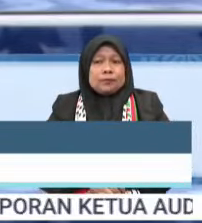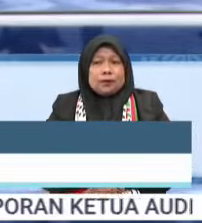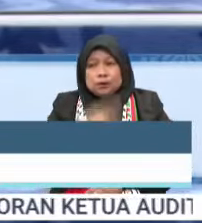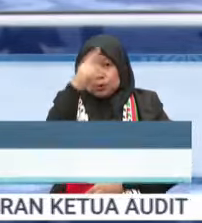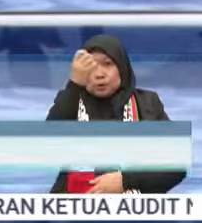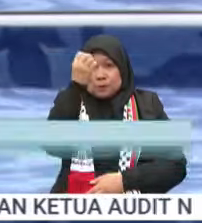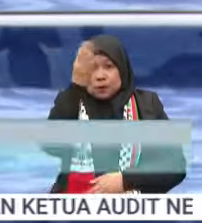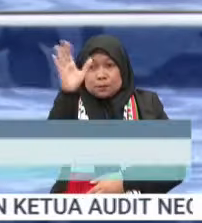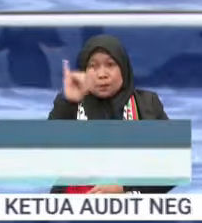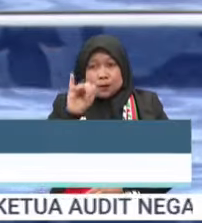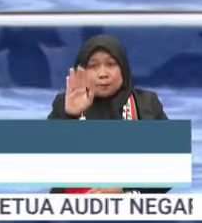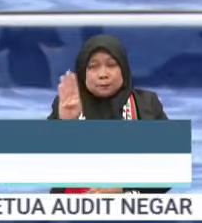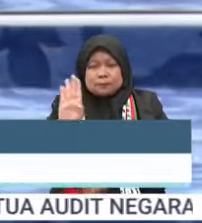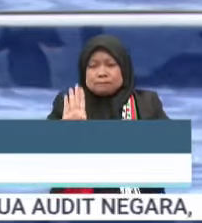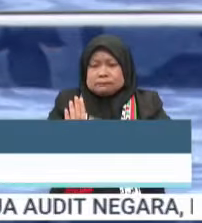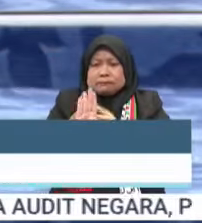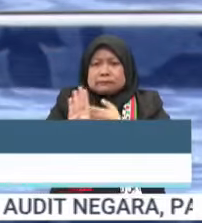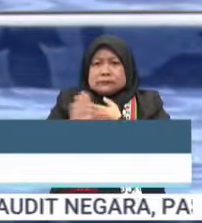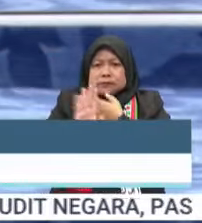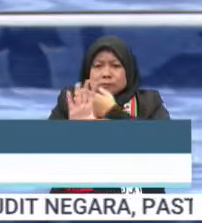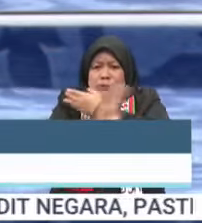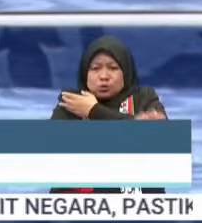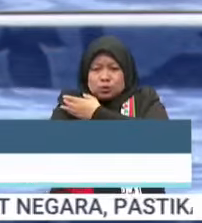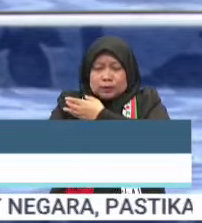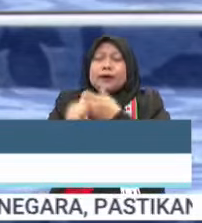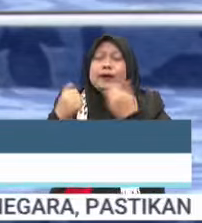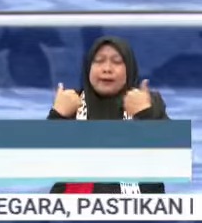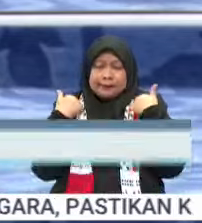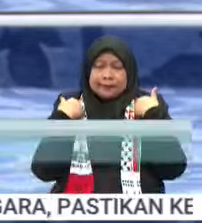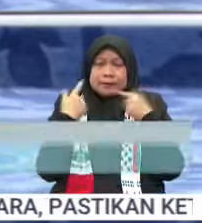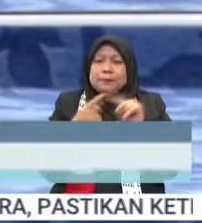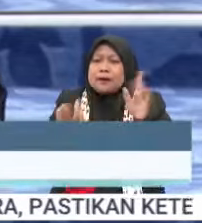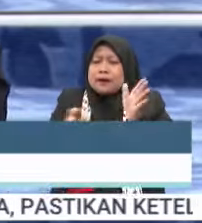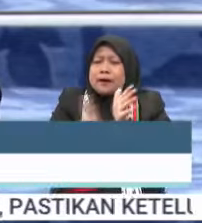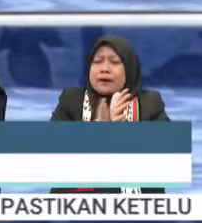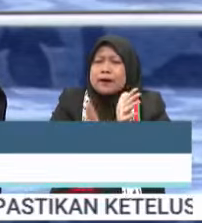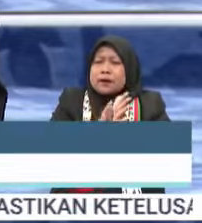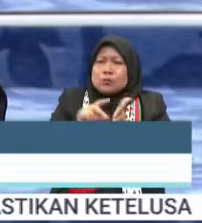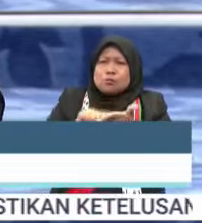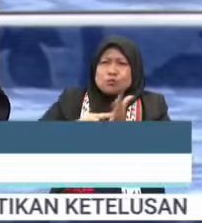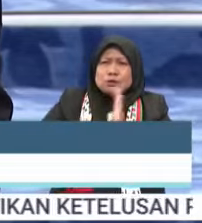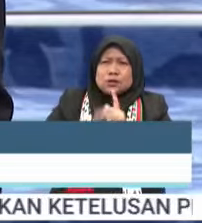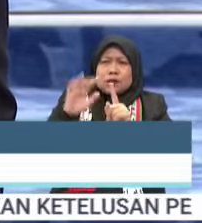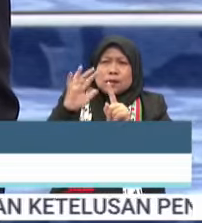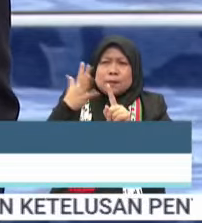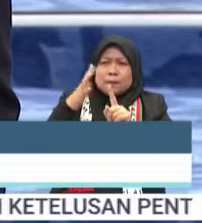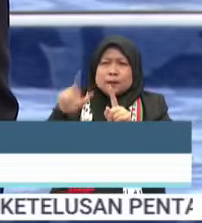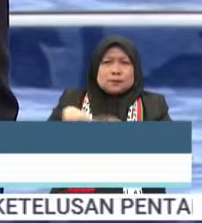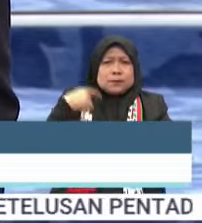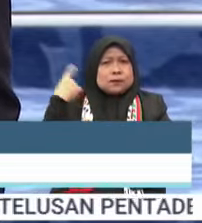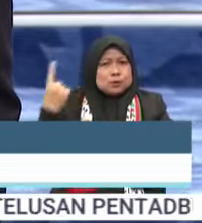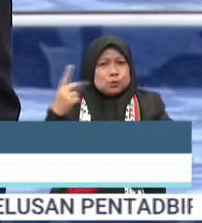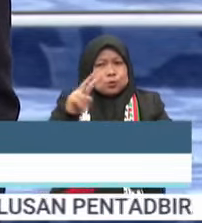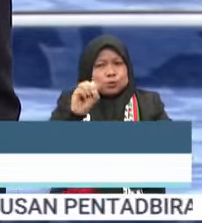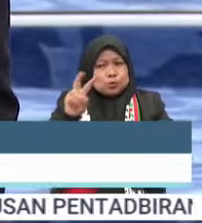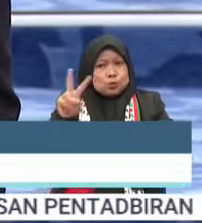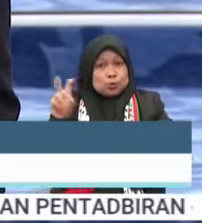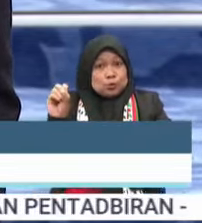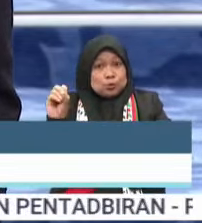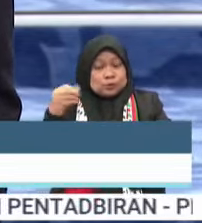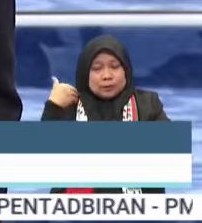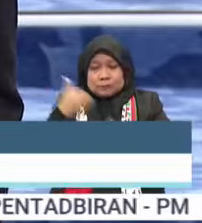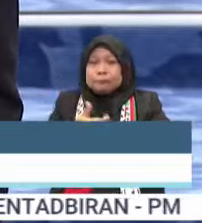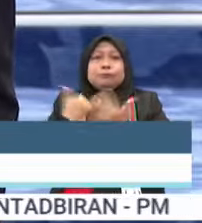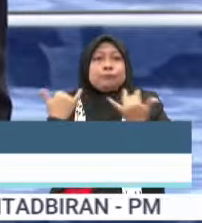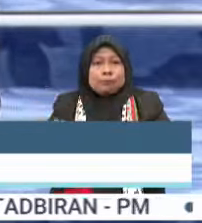Untuk makluman yang berhormat, ancaman penculikan ada tapi rekod menunjukkan sejak 15 Januari tahun 2020 sehingga sekarang